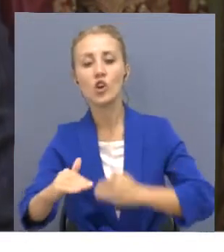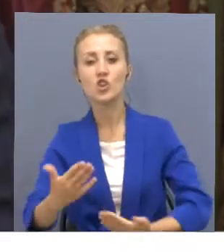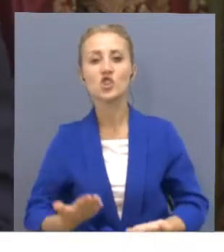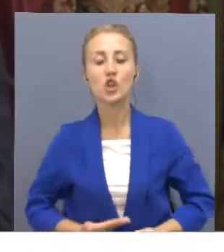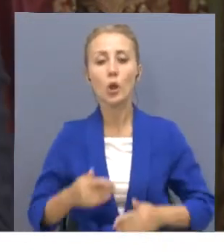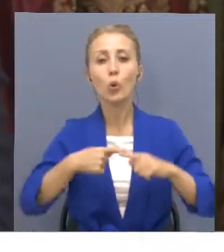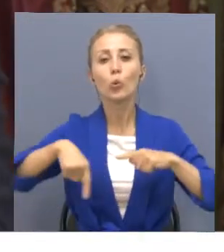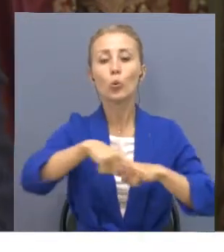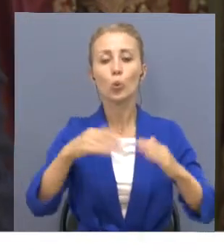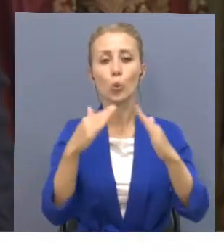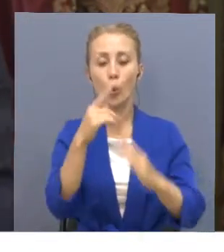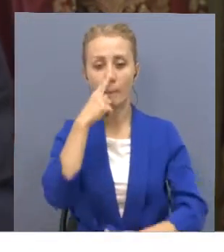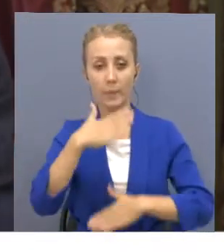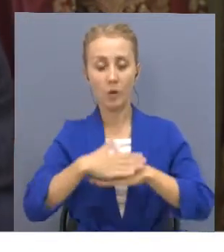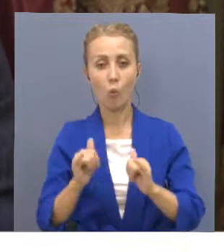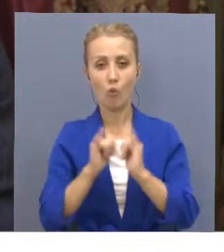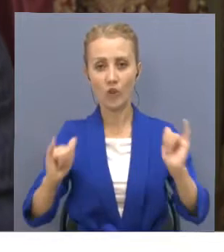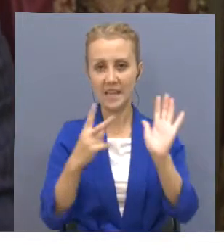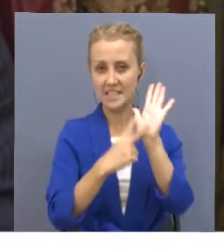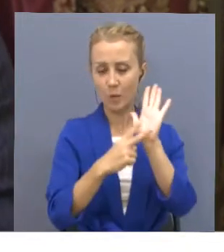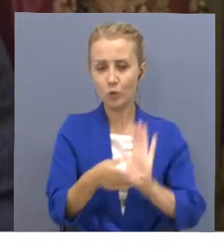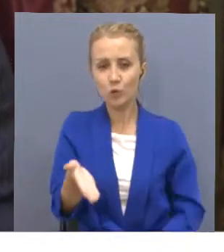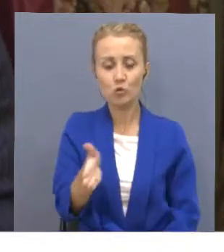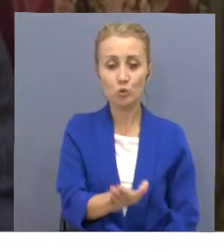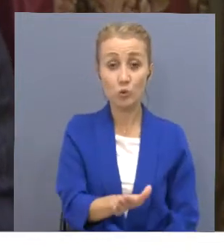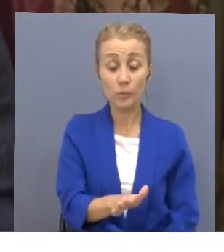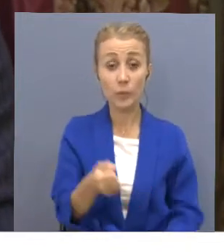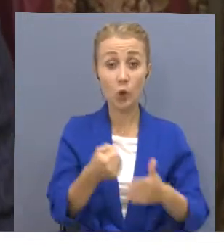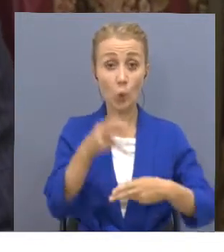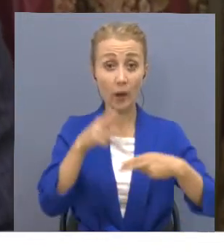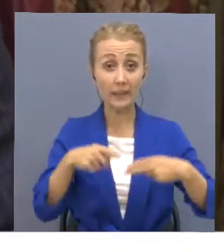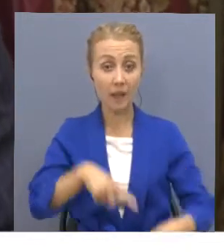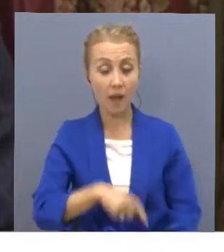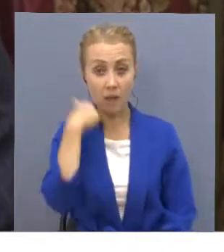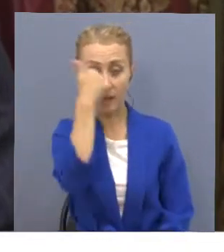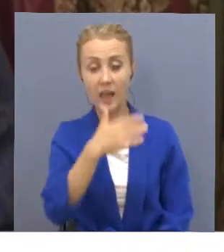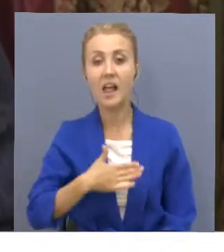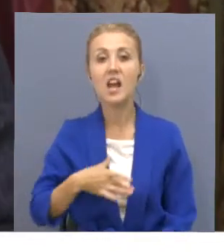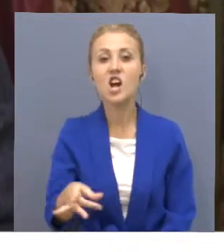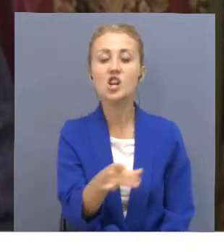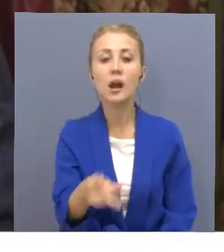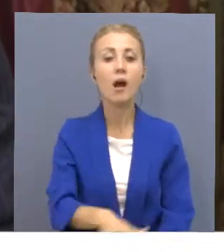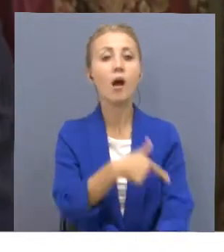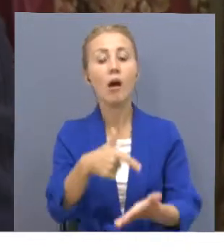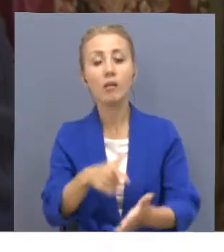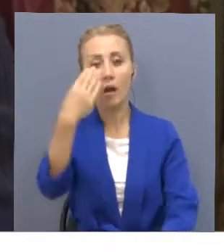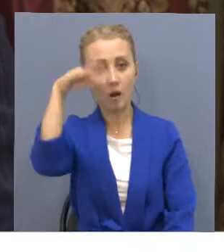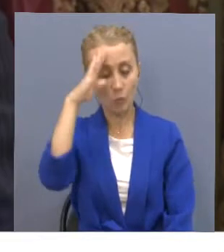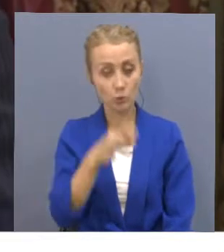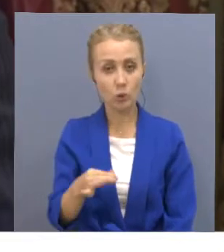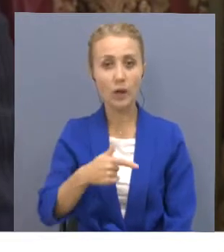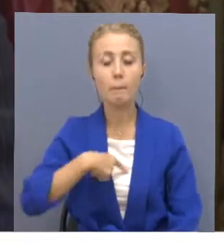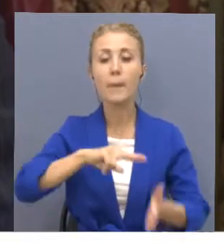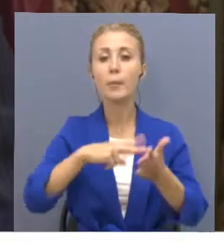годы увеличилось на 70 единиц. И до конца текущего года в наших районах, городах Акмолинской области мы